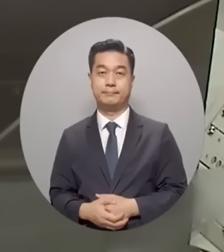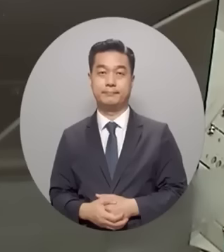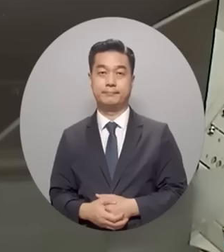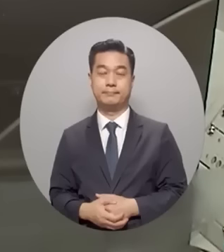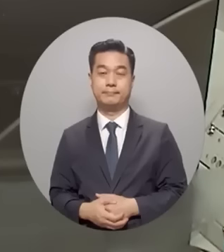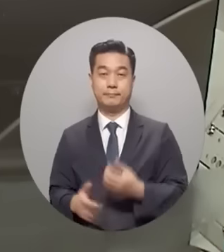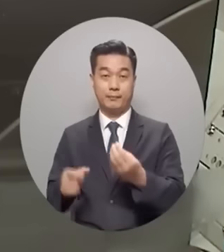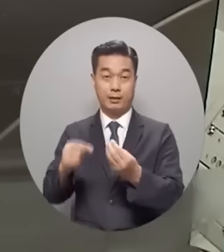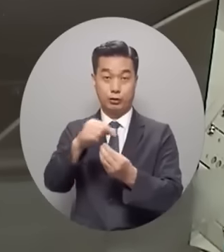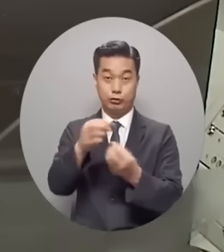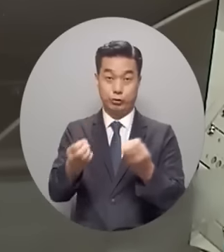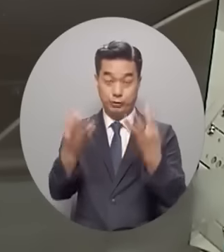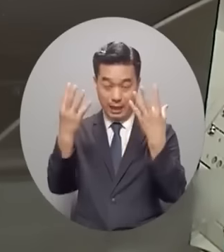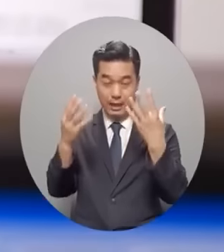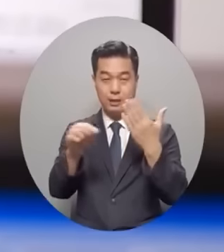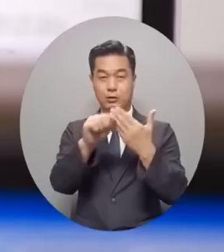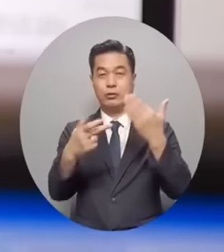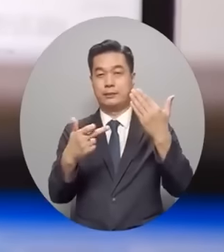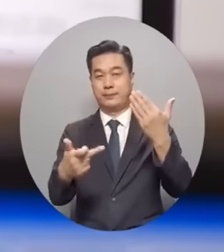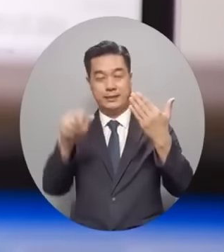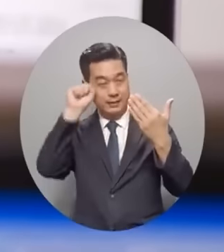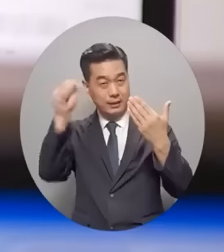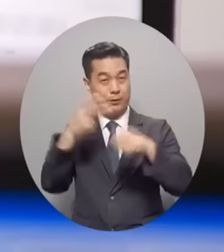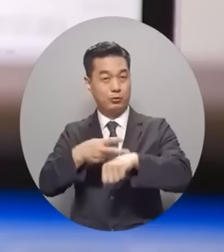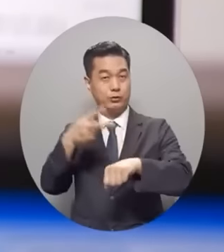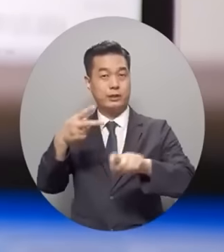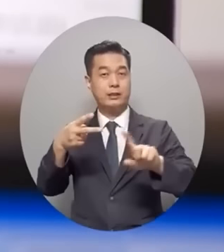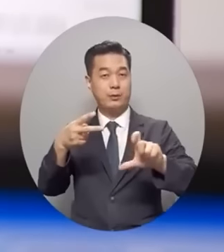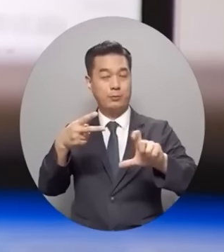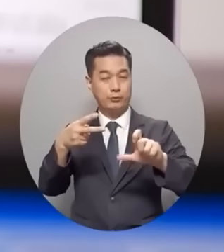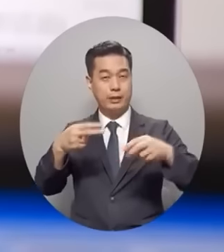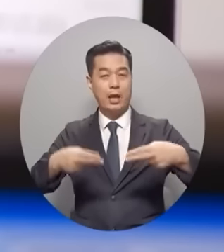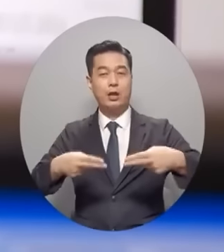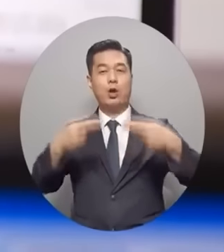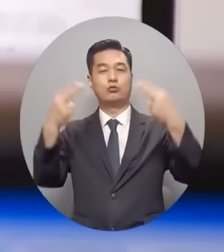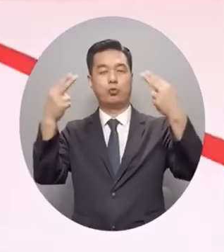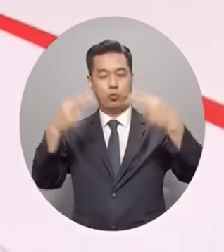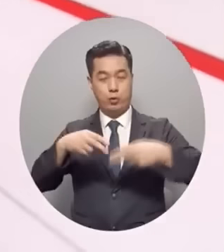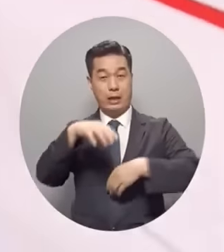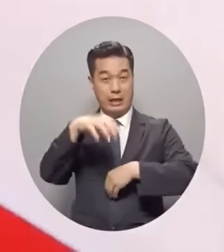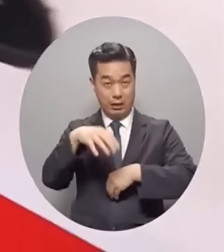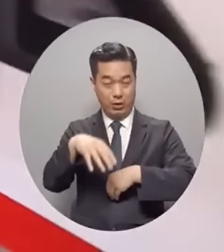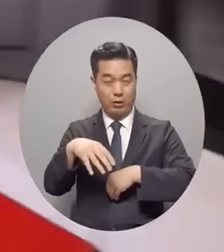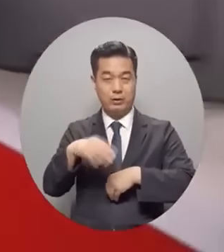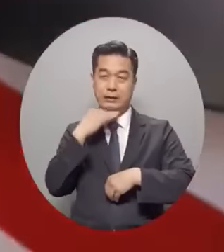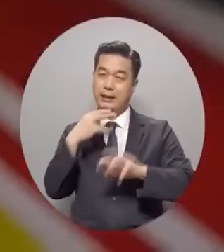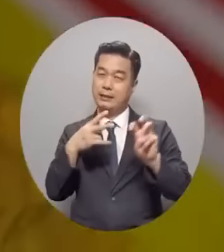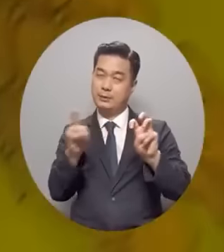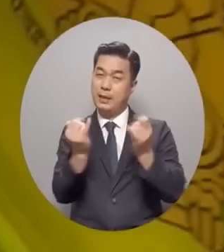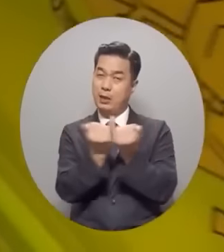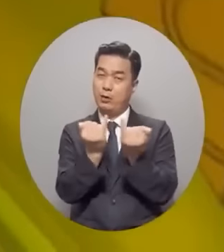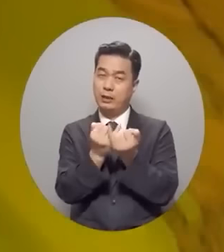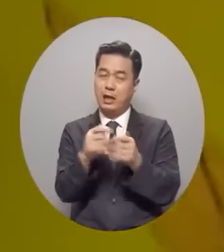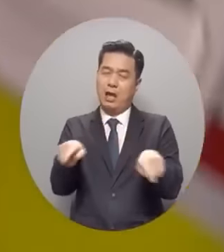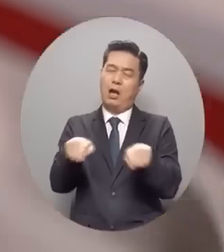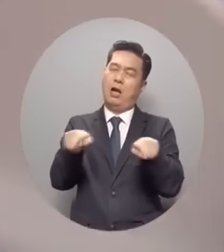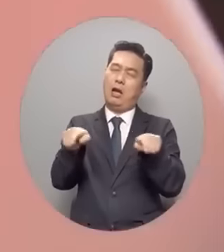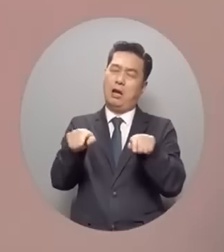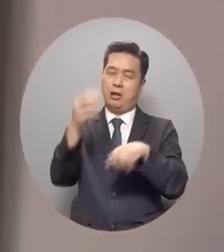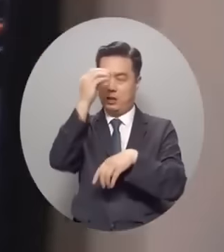추석 당일인 지난 17일 새벽 2시 15분, 부산 영도구에서 30대 여성이 경련과 의식장애 증상을 보인다는 신고가